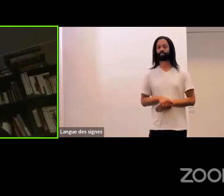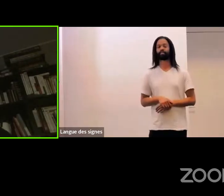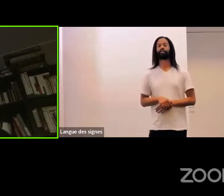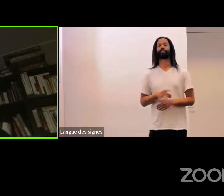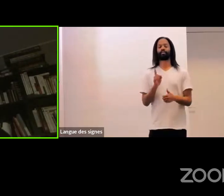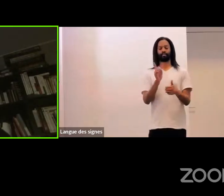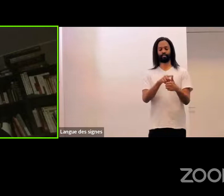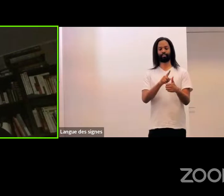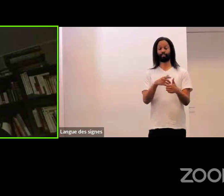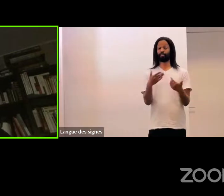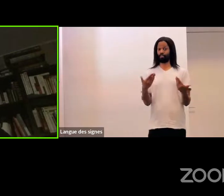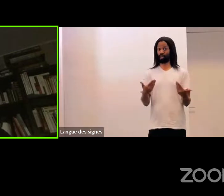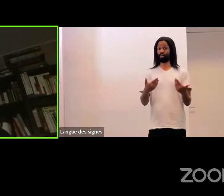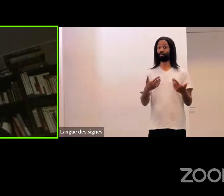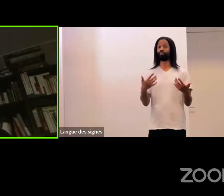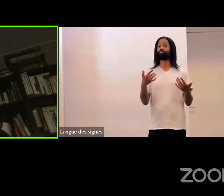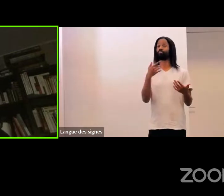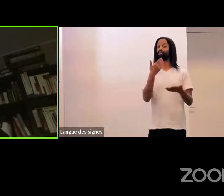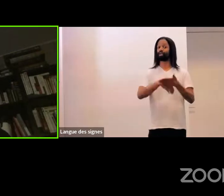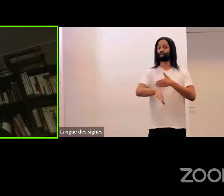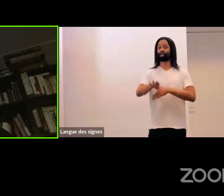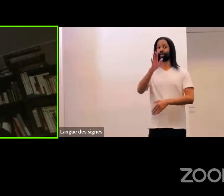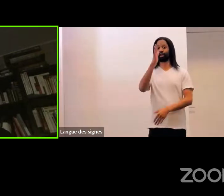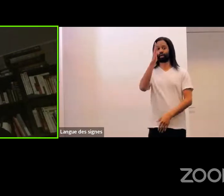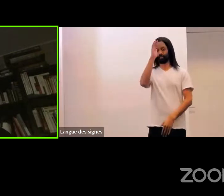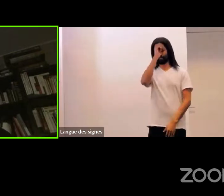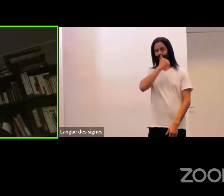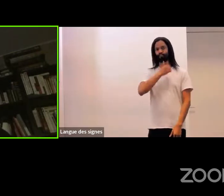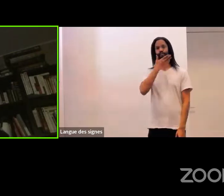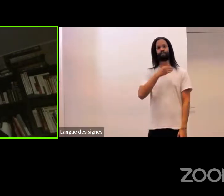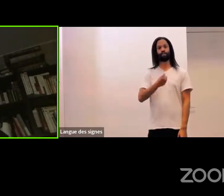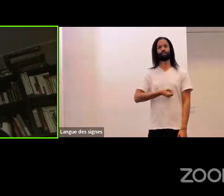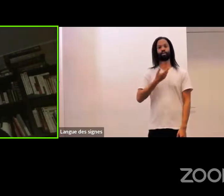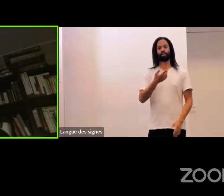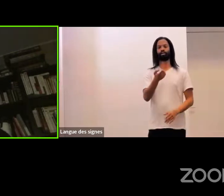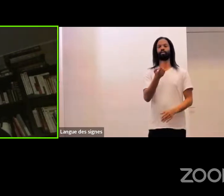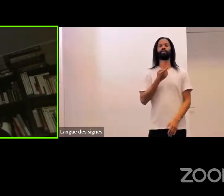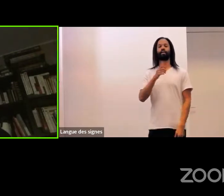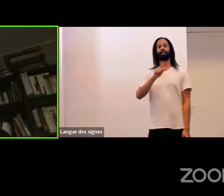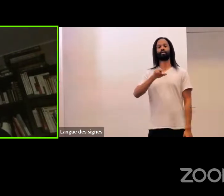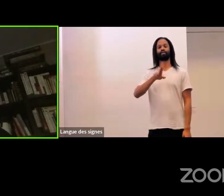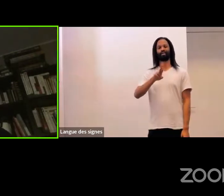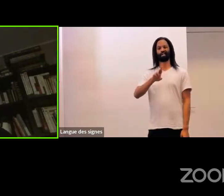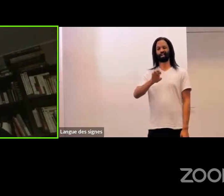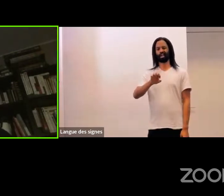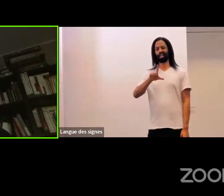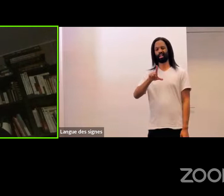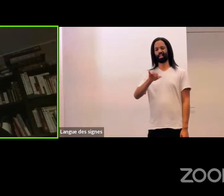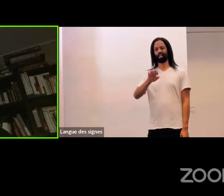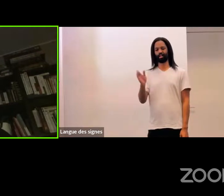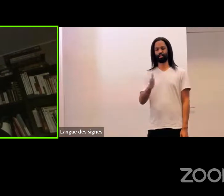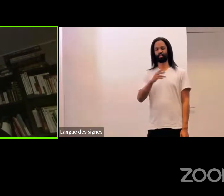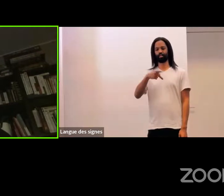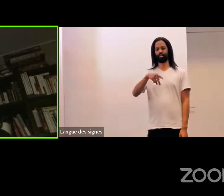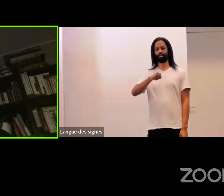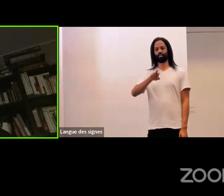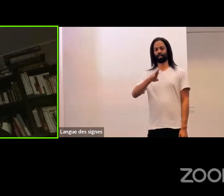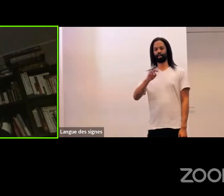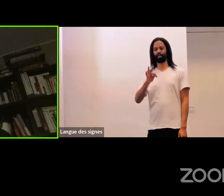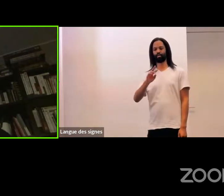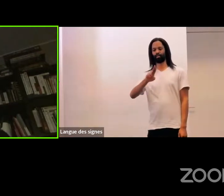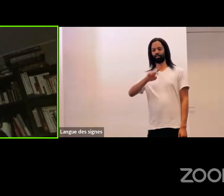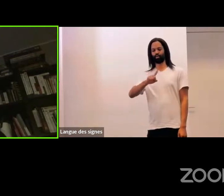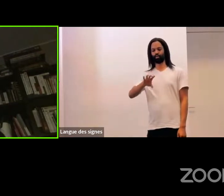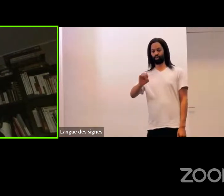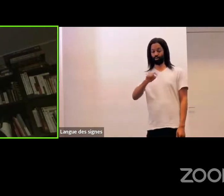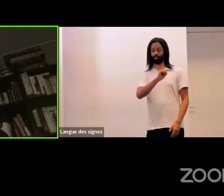d'ailleurs exposée au Musée des Beaux-Arts, une œuvre d'Aurélie Pertuso pour 3 000 euros, et puis